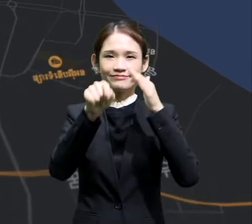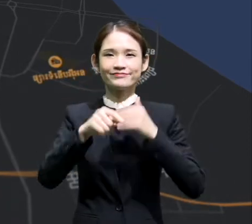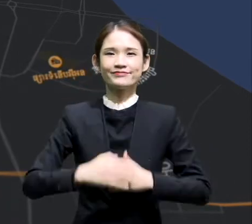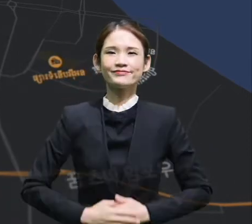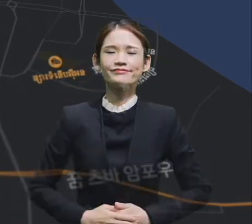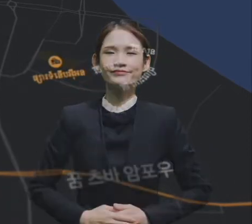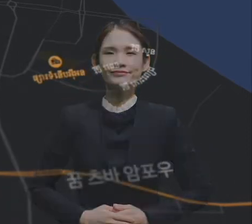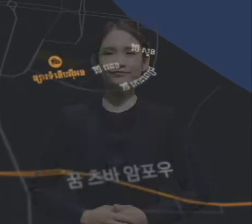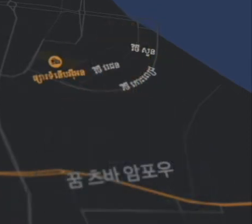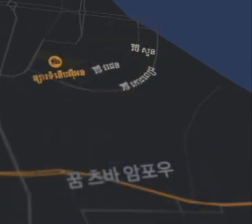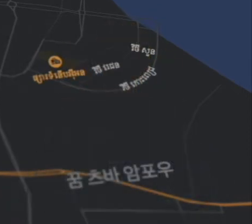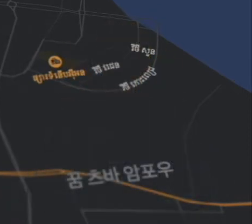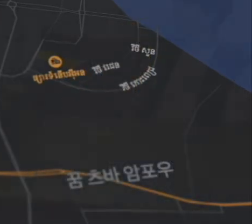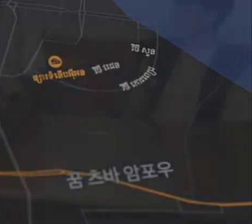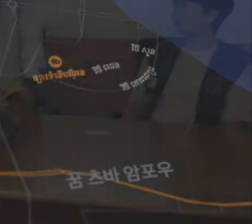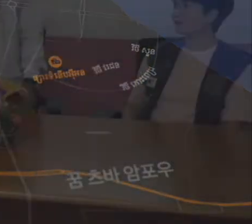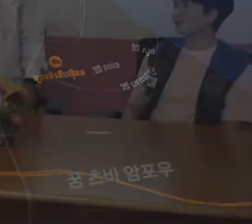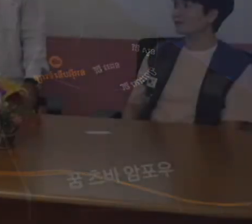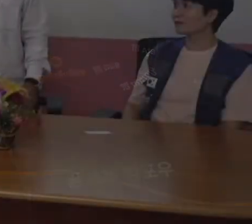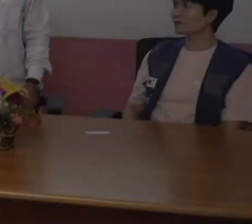찾았습니다.